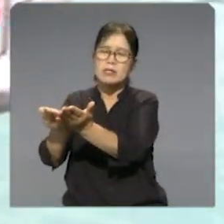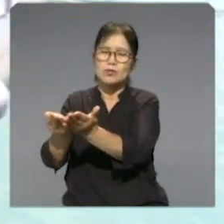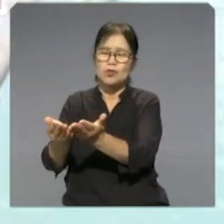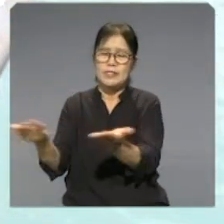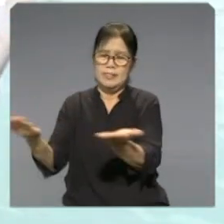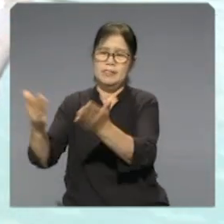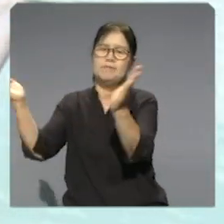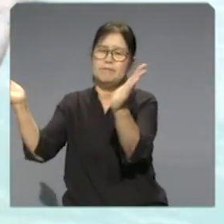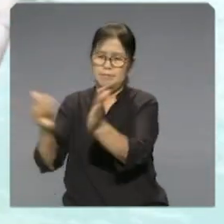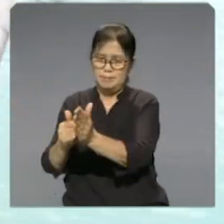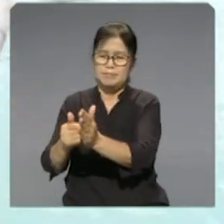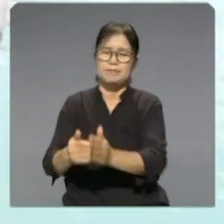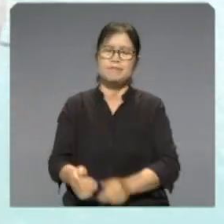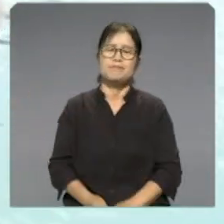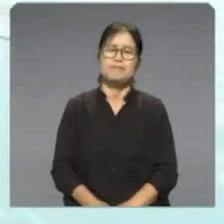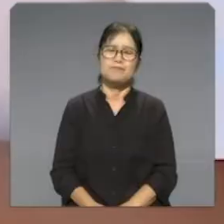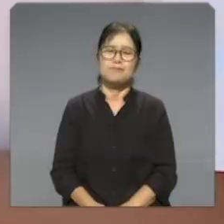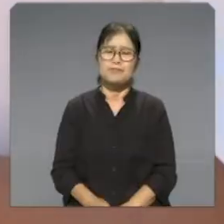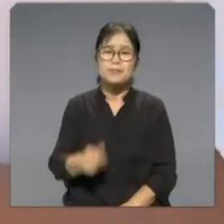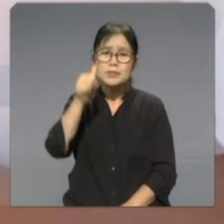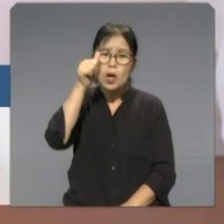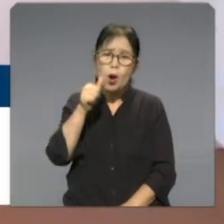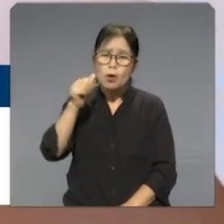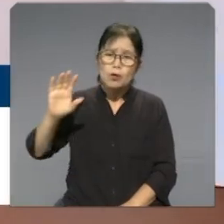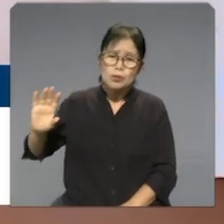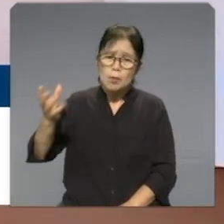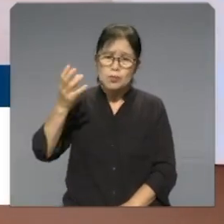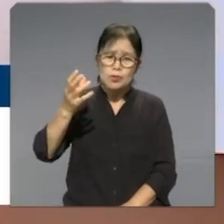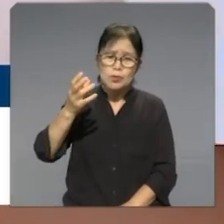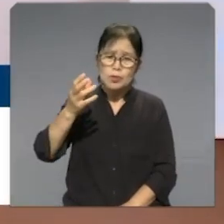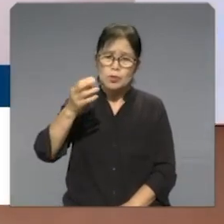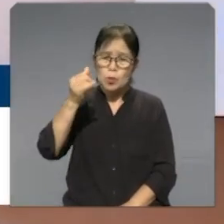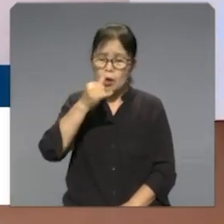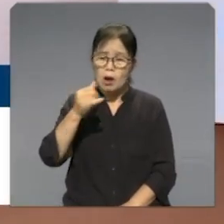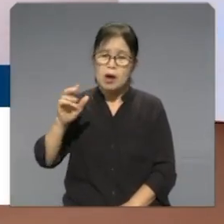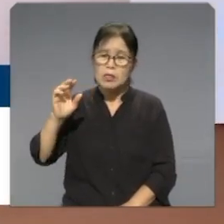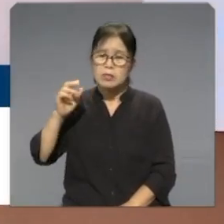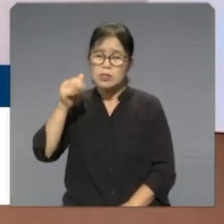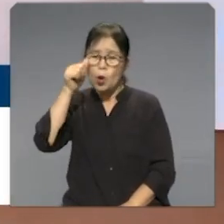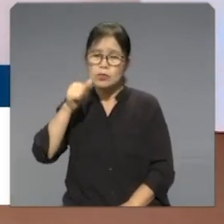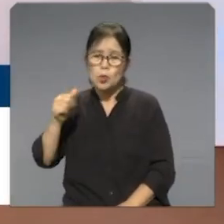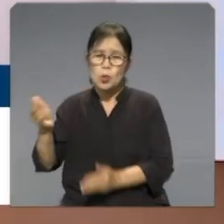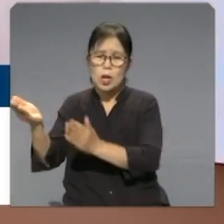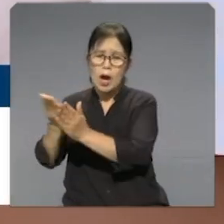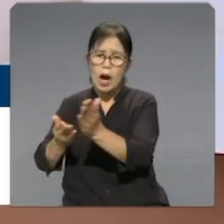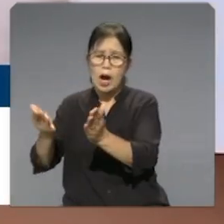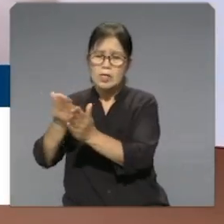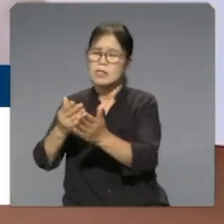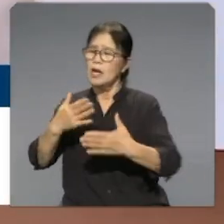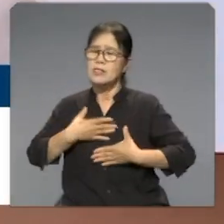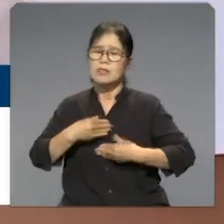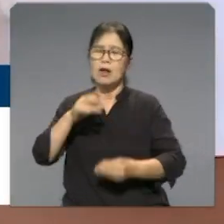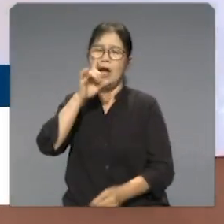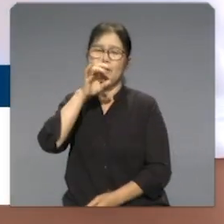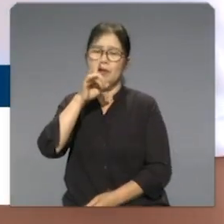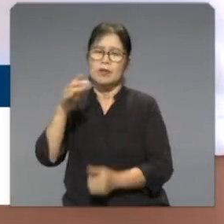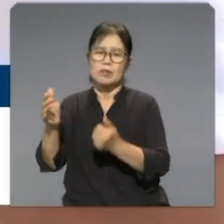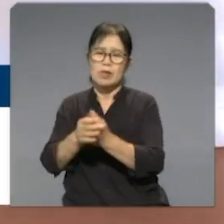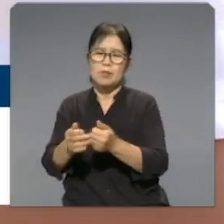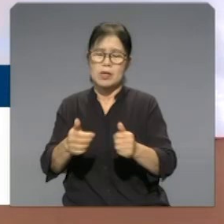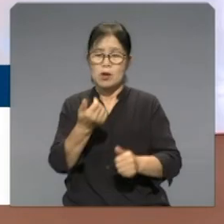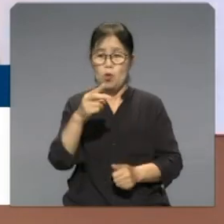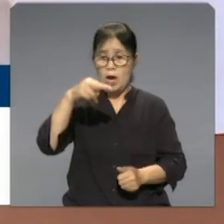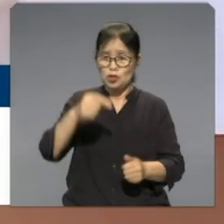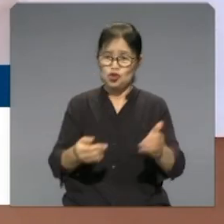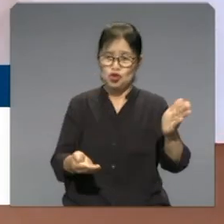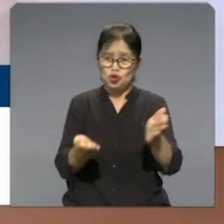작업을 마쳤습니다. 영흥도에서 태풍이 온다 그래가지고 영흥도는 항이 안전지가 못해가지고